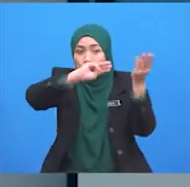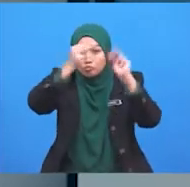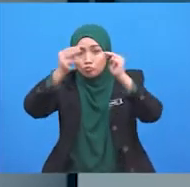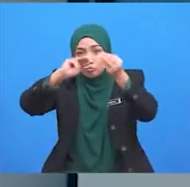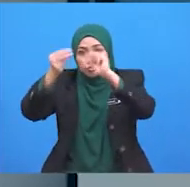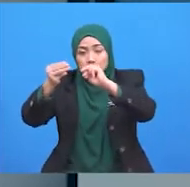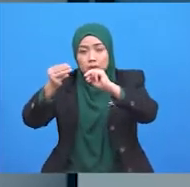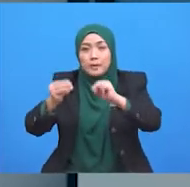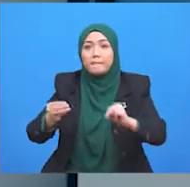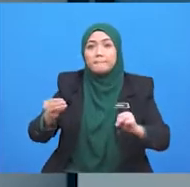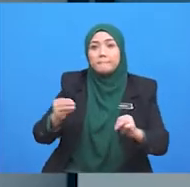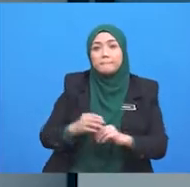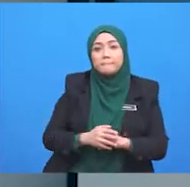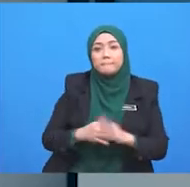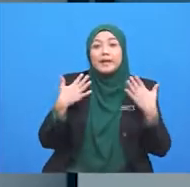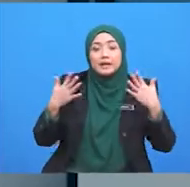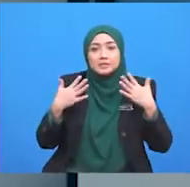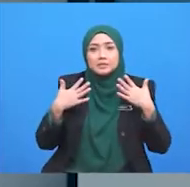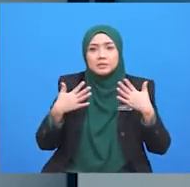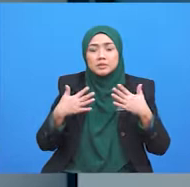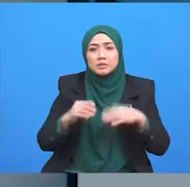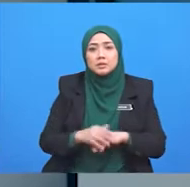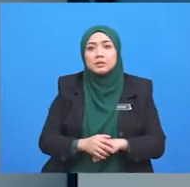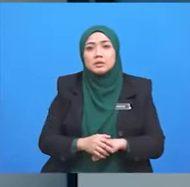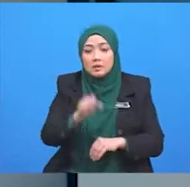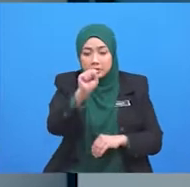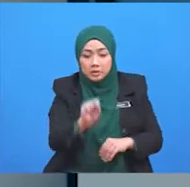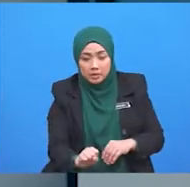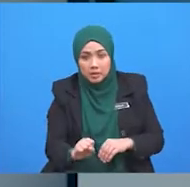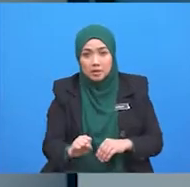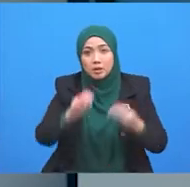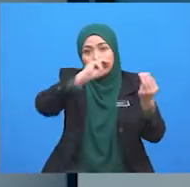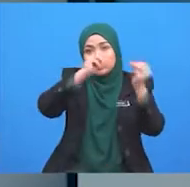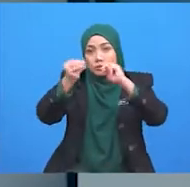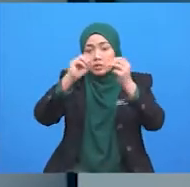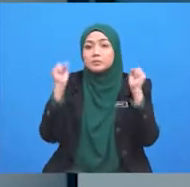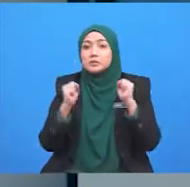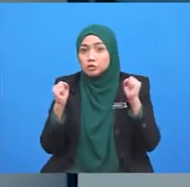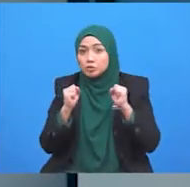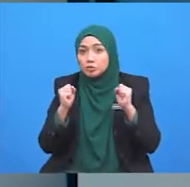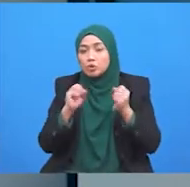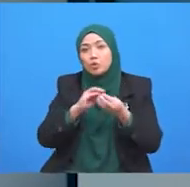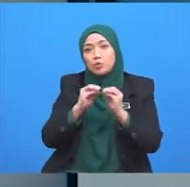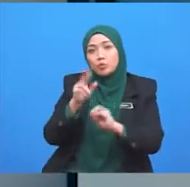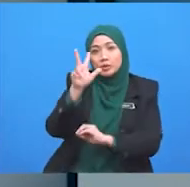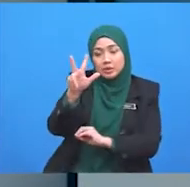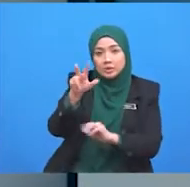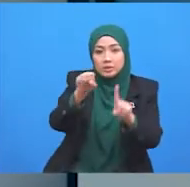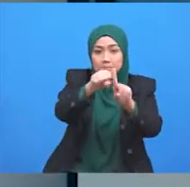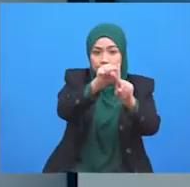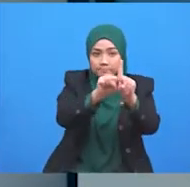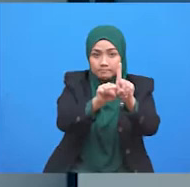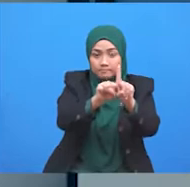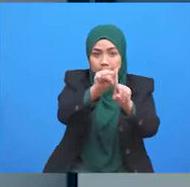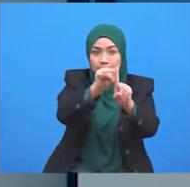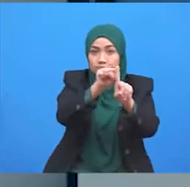hemisfera utara berbanding dengan solstice musim sejuk di hemisfera selatan. Kesan ketiga ialah suhu.